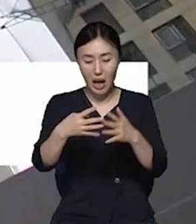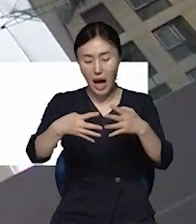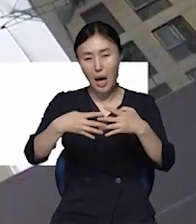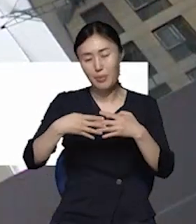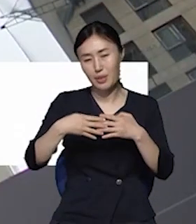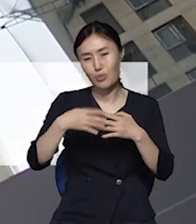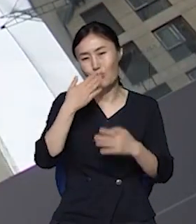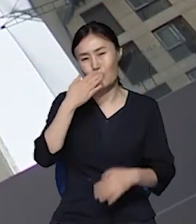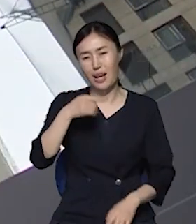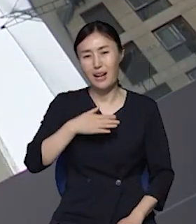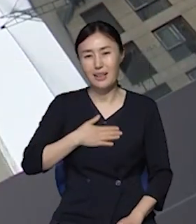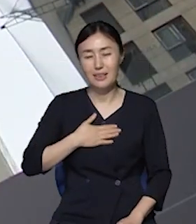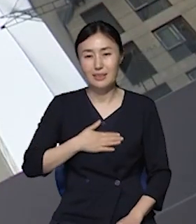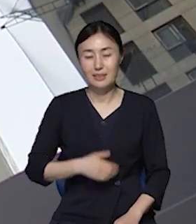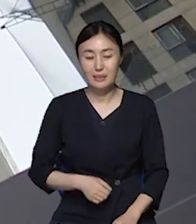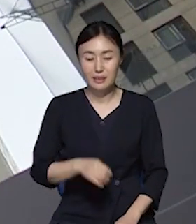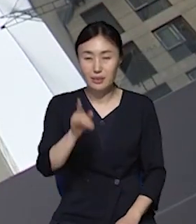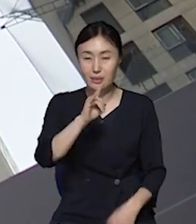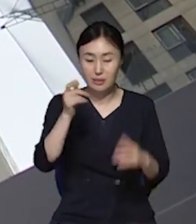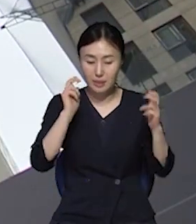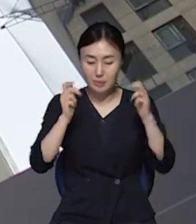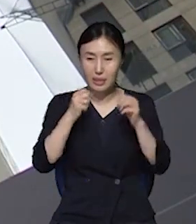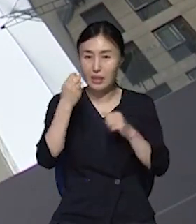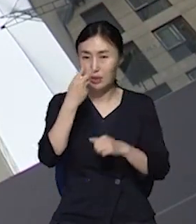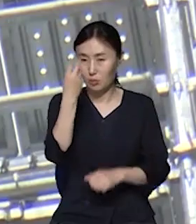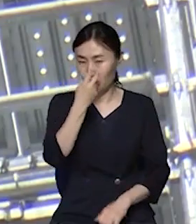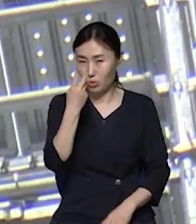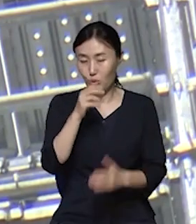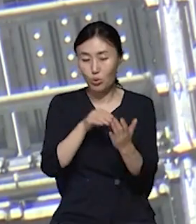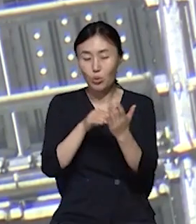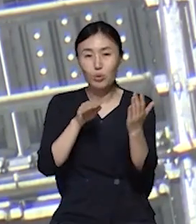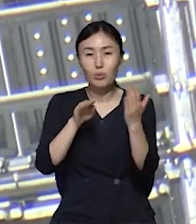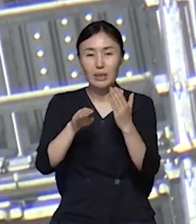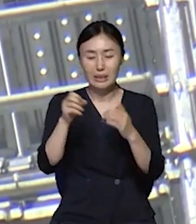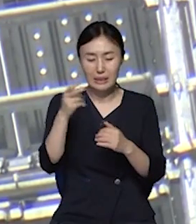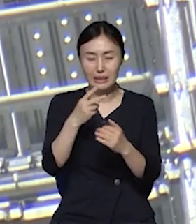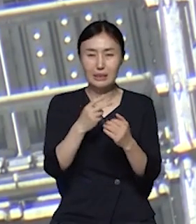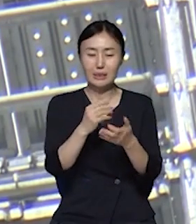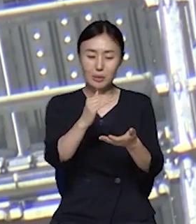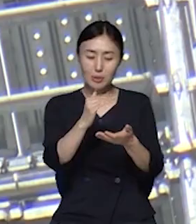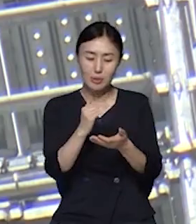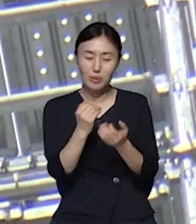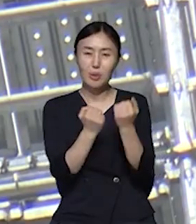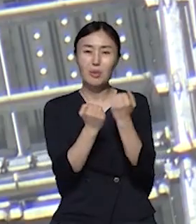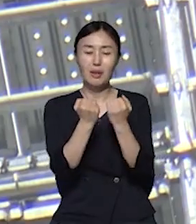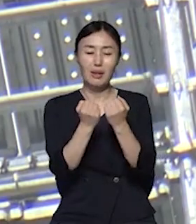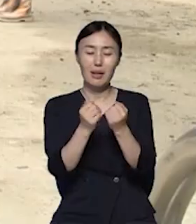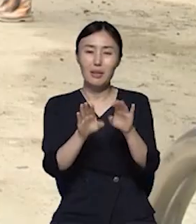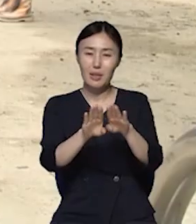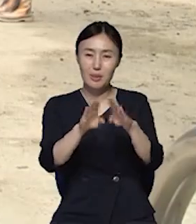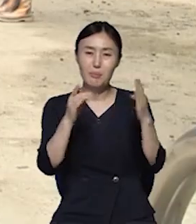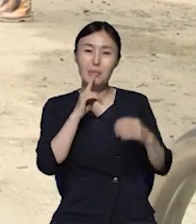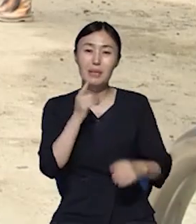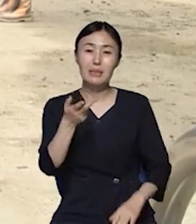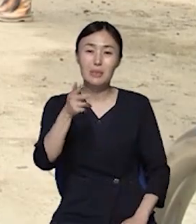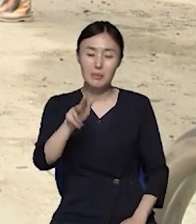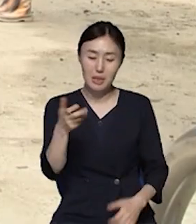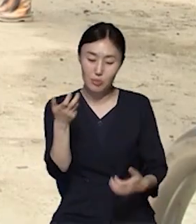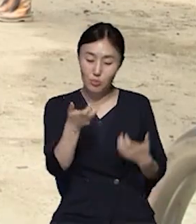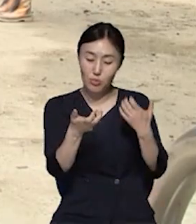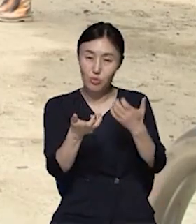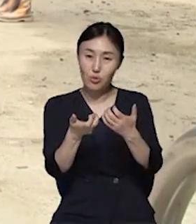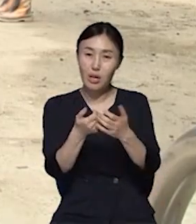지금. 현산 측은 재검토를 거쳐 빠른 시일 내에 다시 설명회를 개최하겠다고 밝혔지만 입주